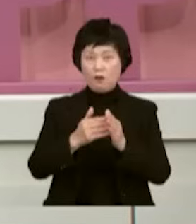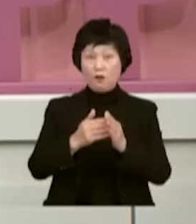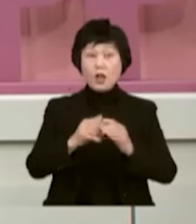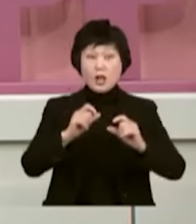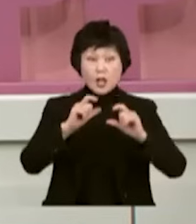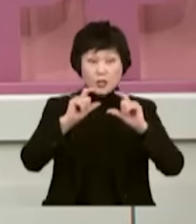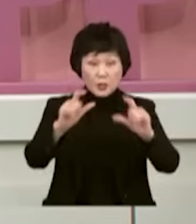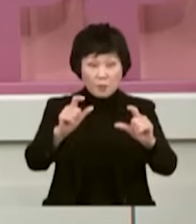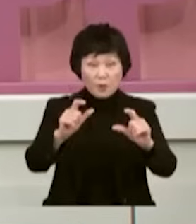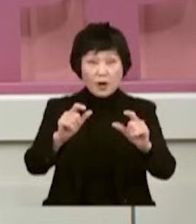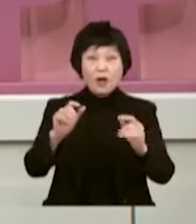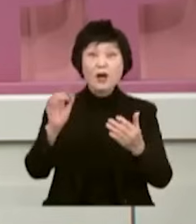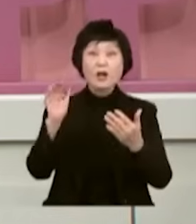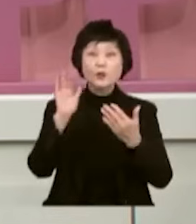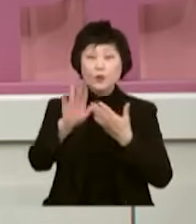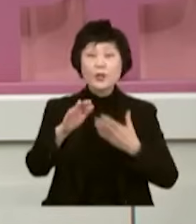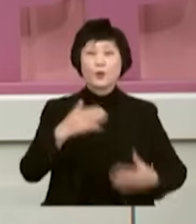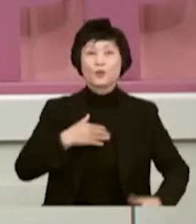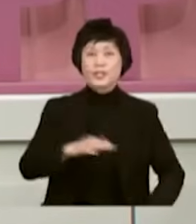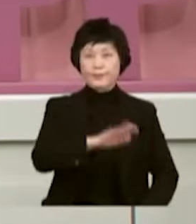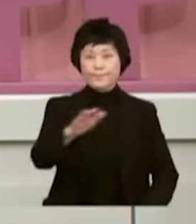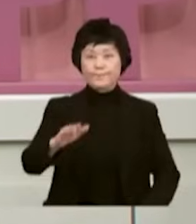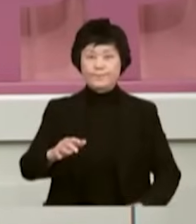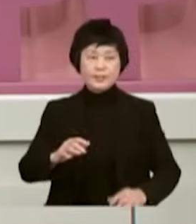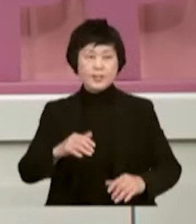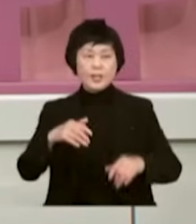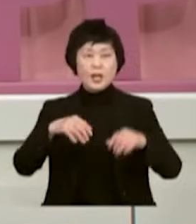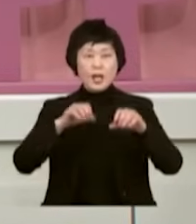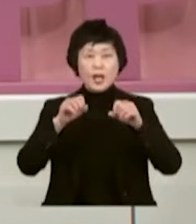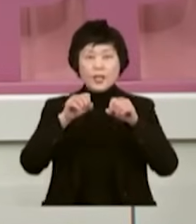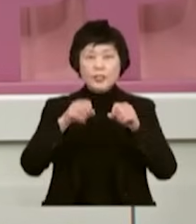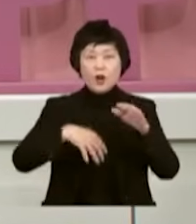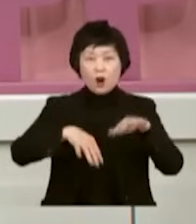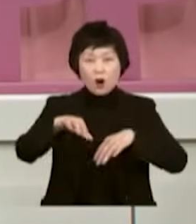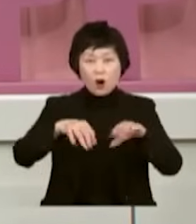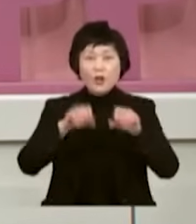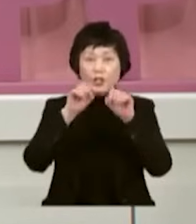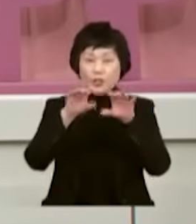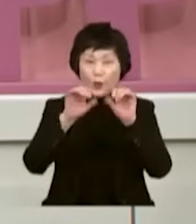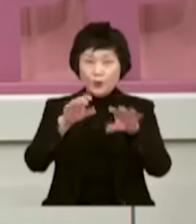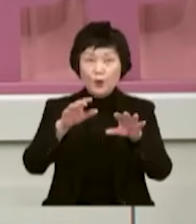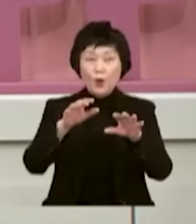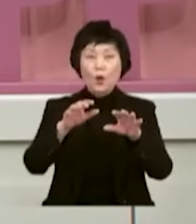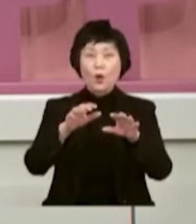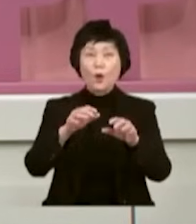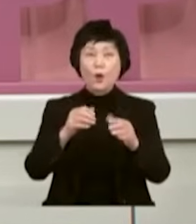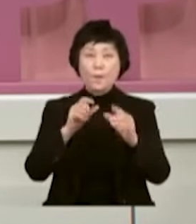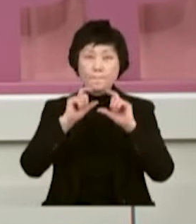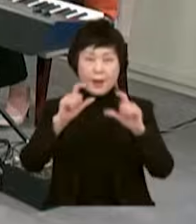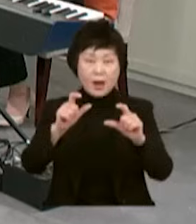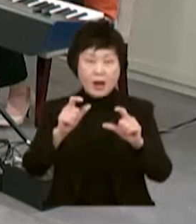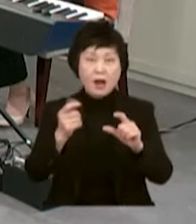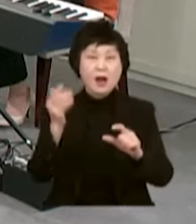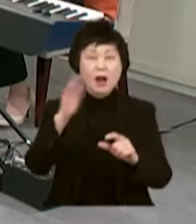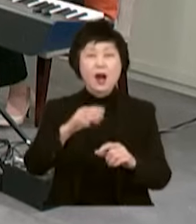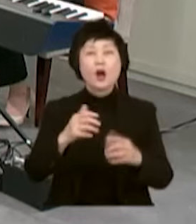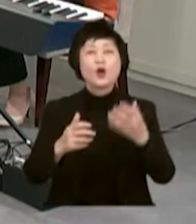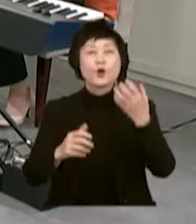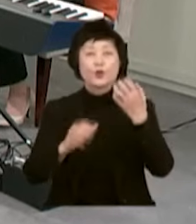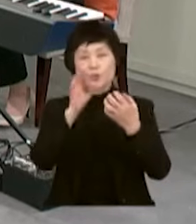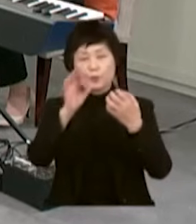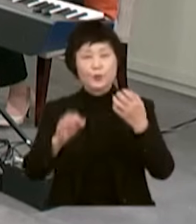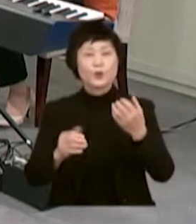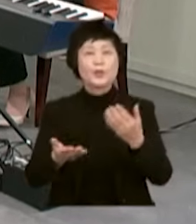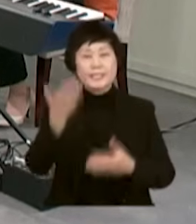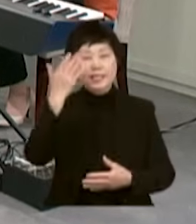그걸 선포하고서 우리가 시작했는데 우리 교회는 부흥의 비결이 90% 이상인 노방전도입니다. 아. 예.